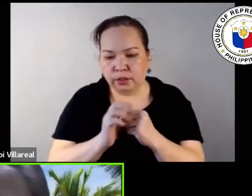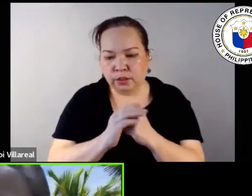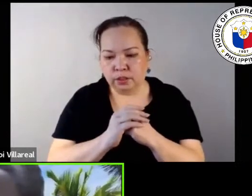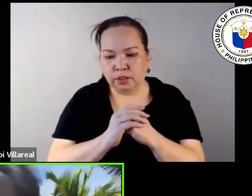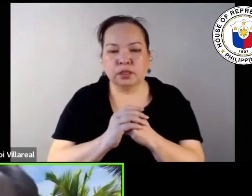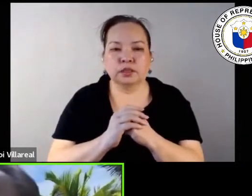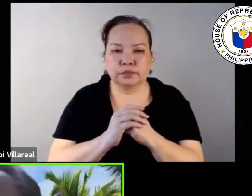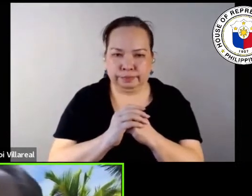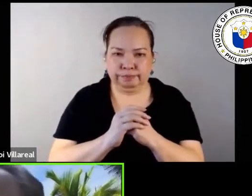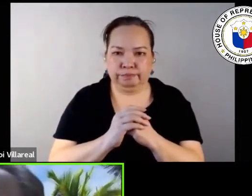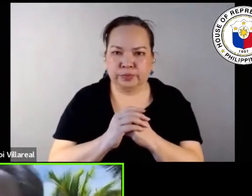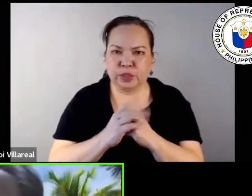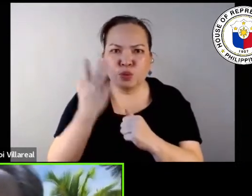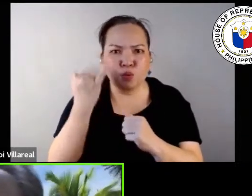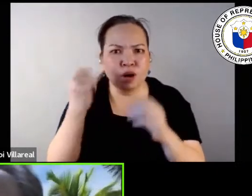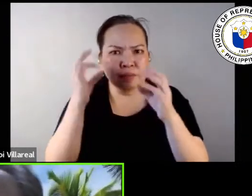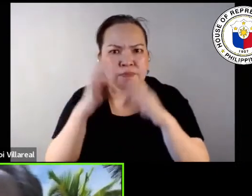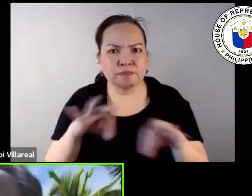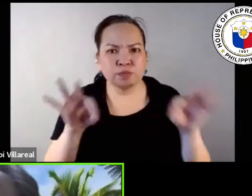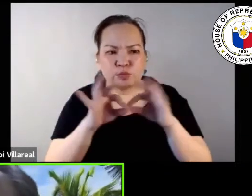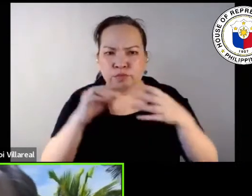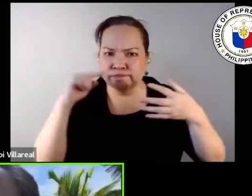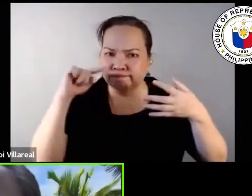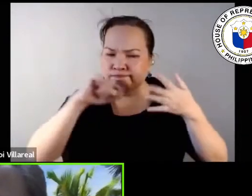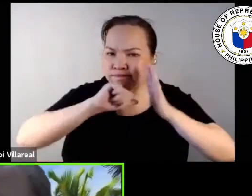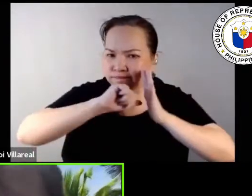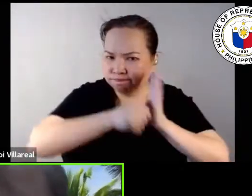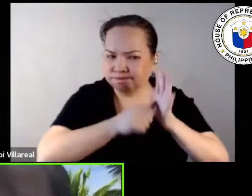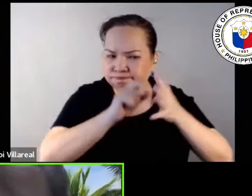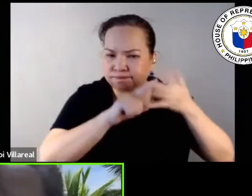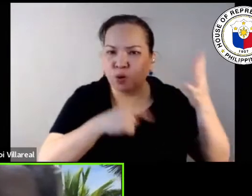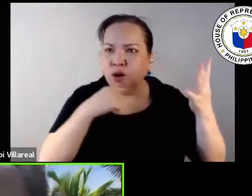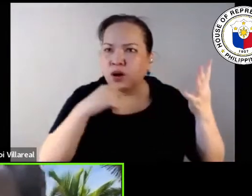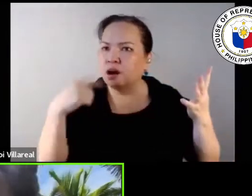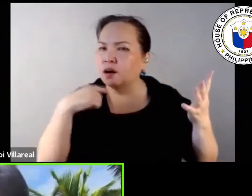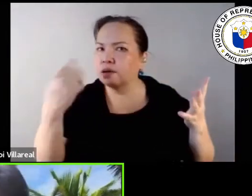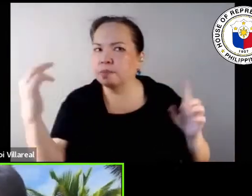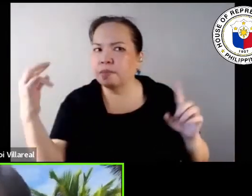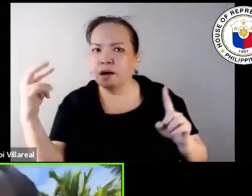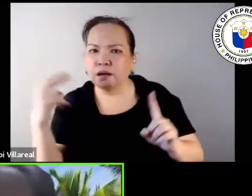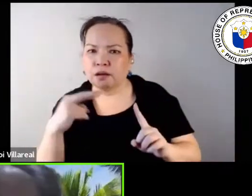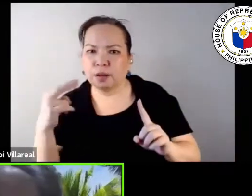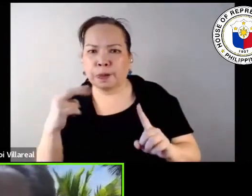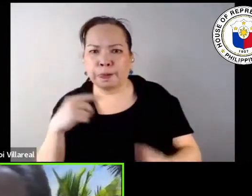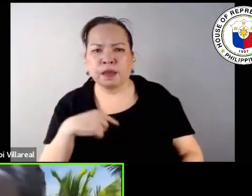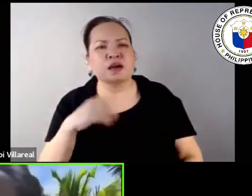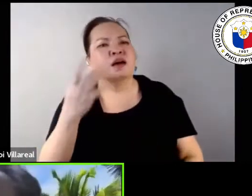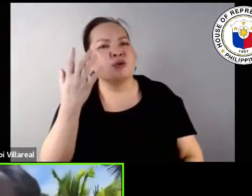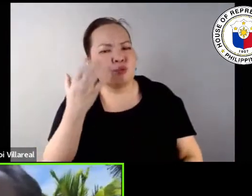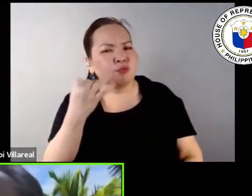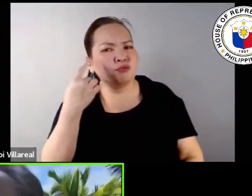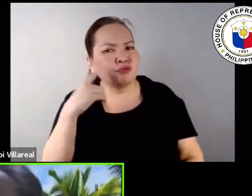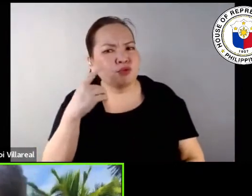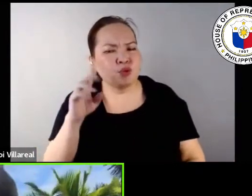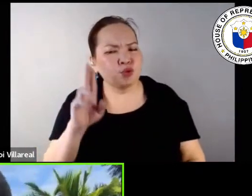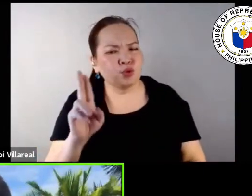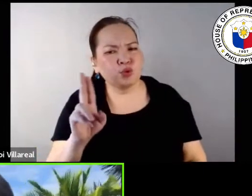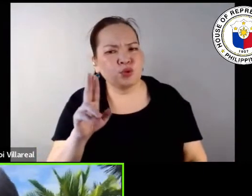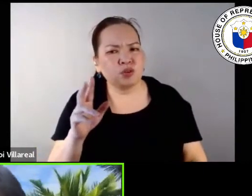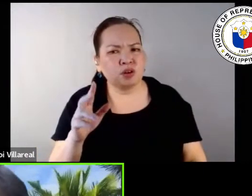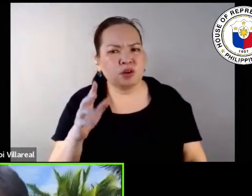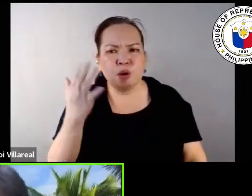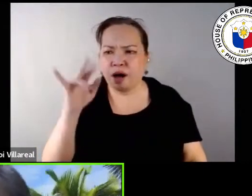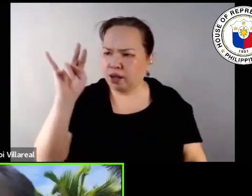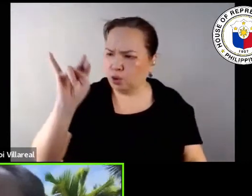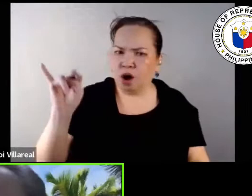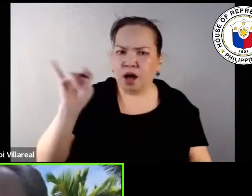ito? Kasi ang sinasabi po ng mga iba ay bakit ginagamit yung